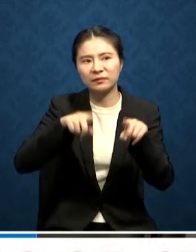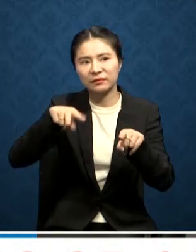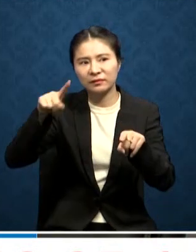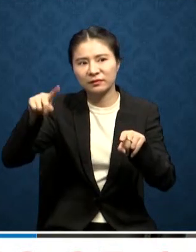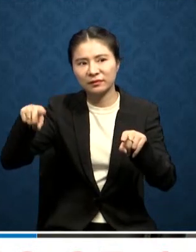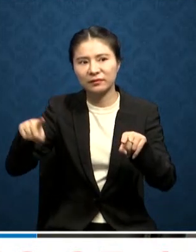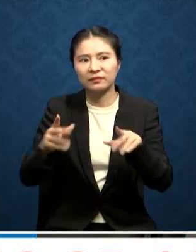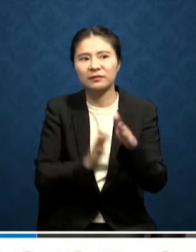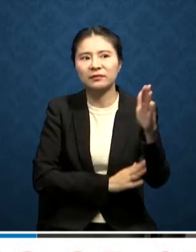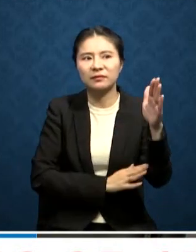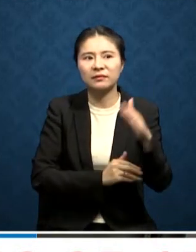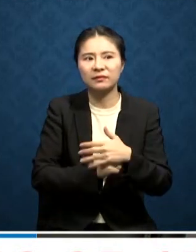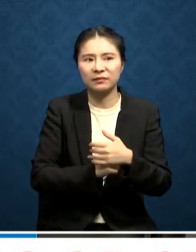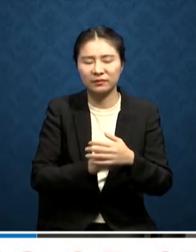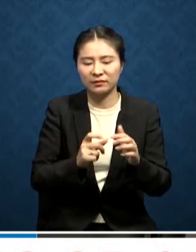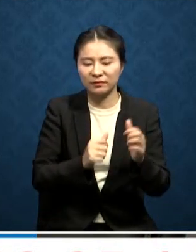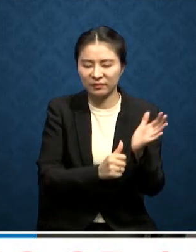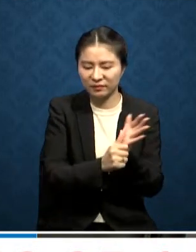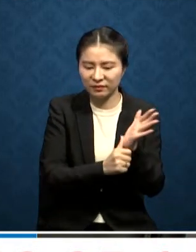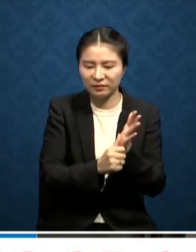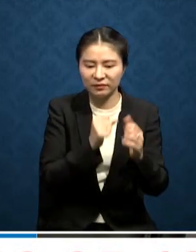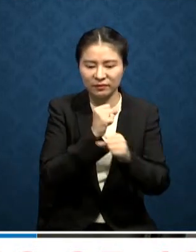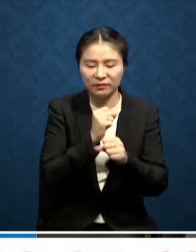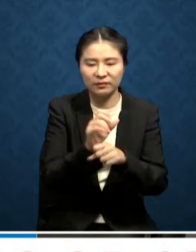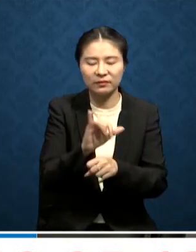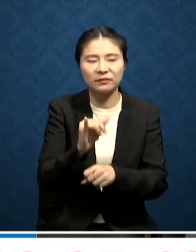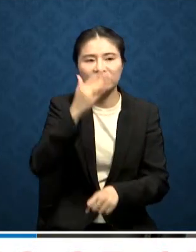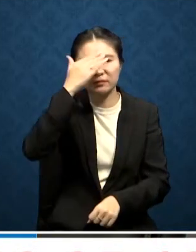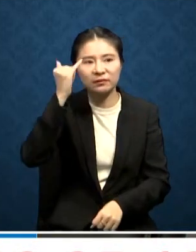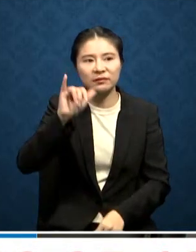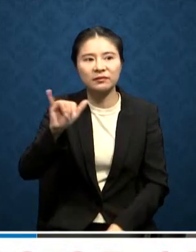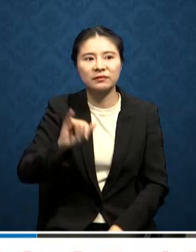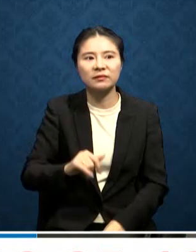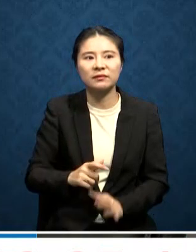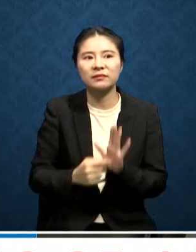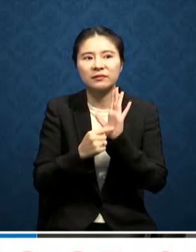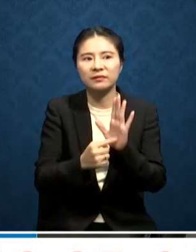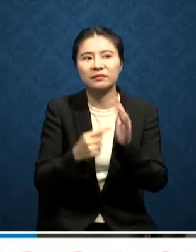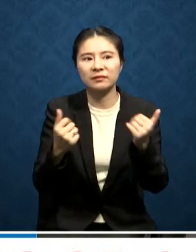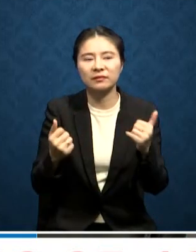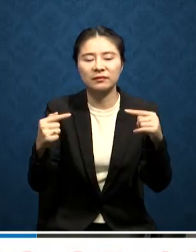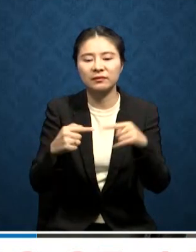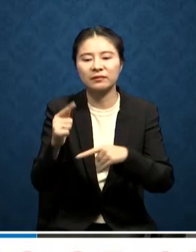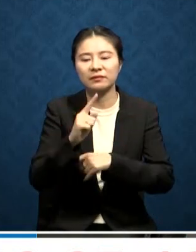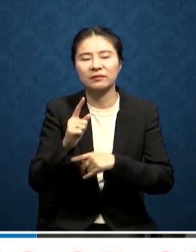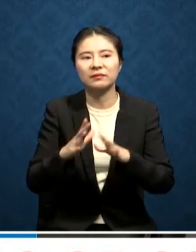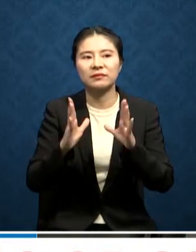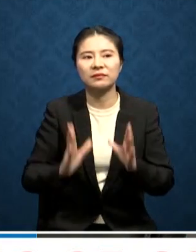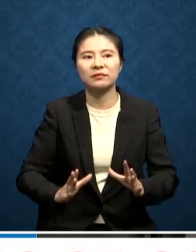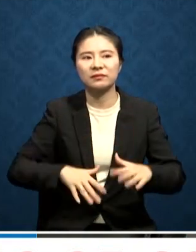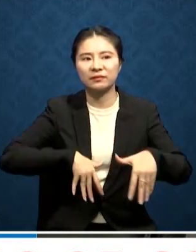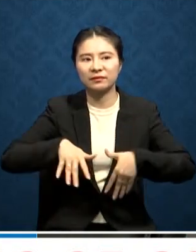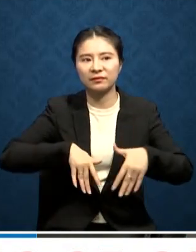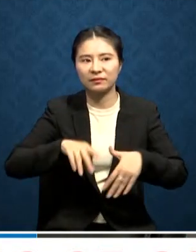แล้วท่านลืมหรือยังนี่แหละครับที่ท่านมานำเสนอนี่แหละครับชาวบ้านจะได้